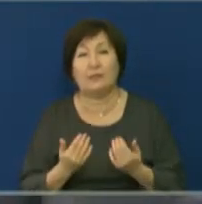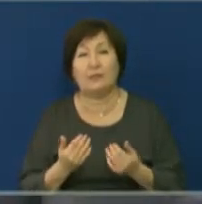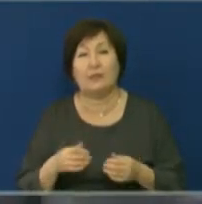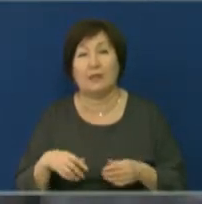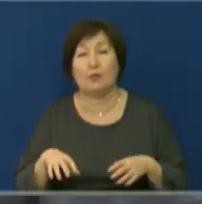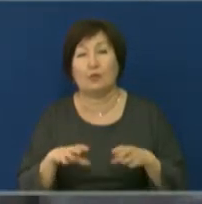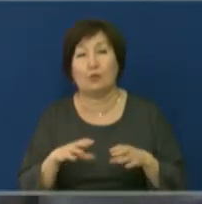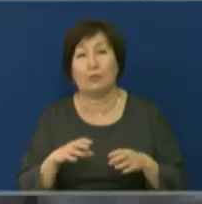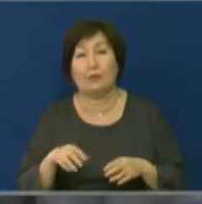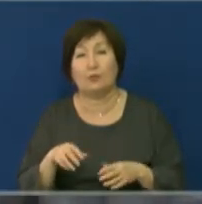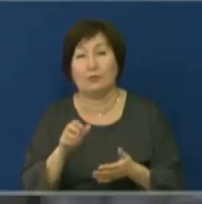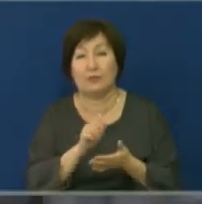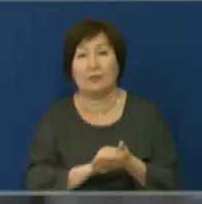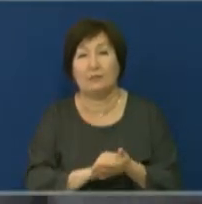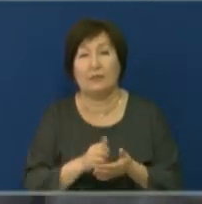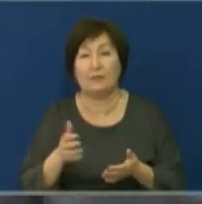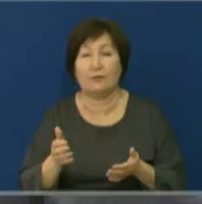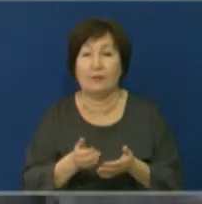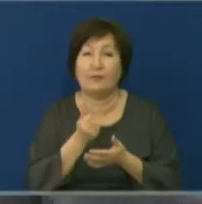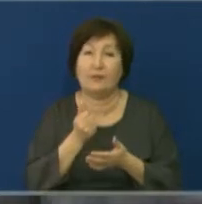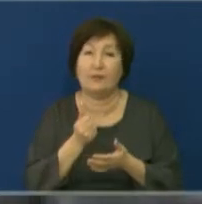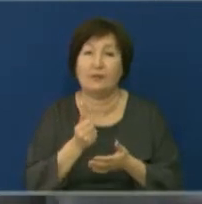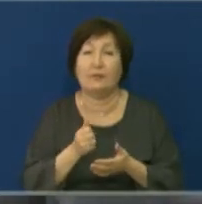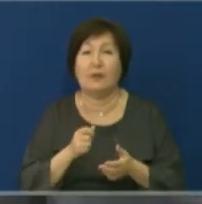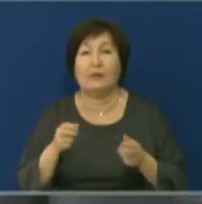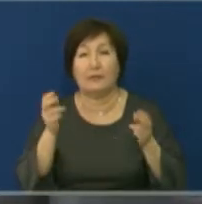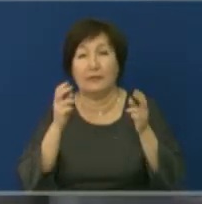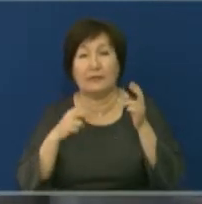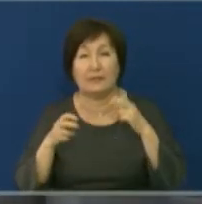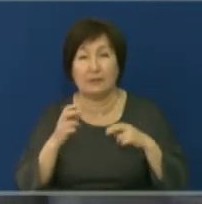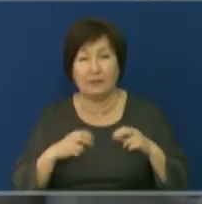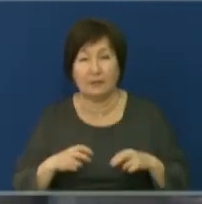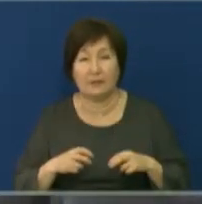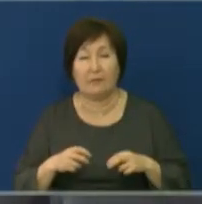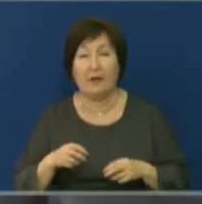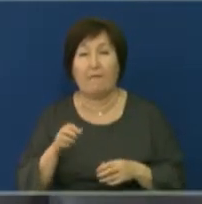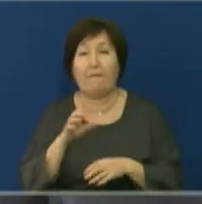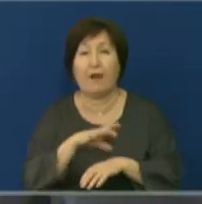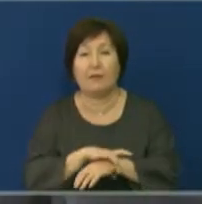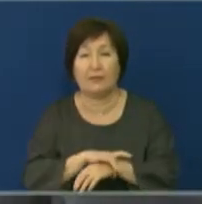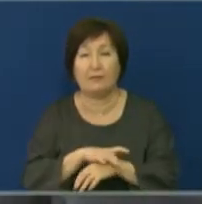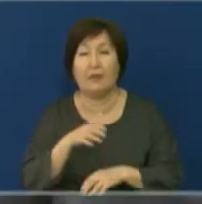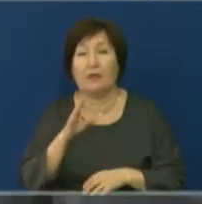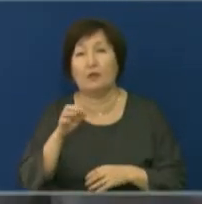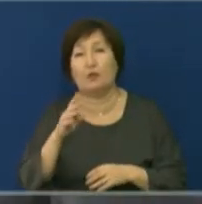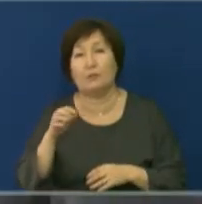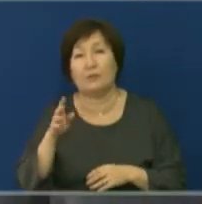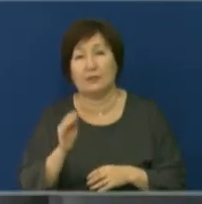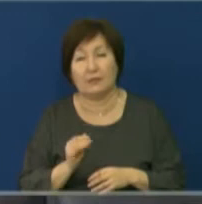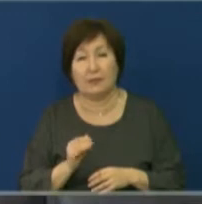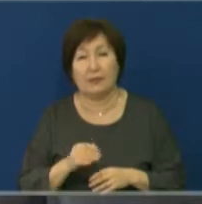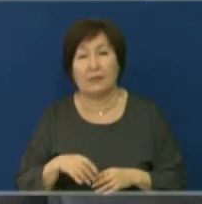занимаются непосредственно выявлением и расследованием фактов коррупции. За истекший период 2021